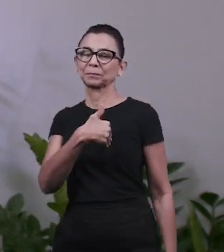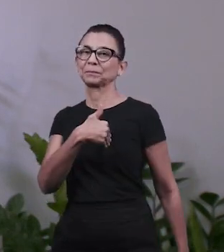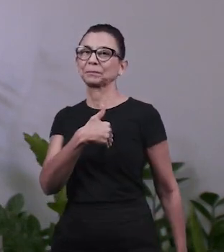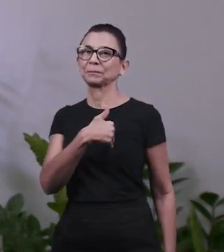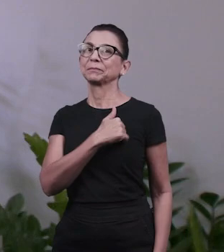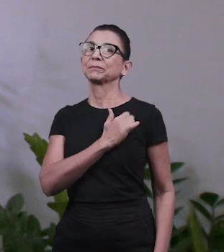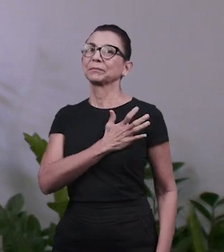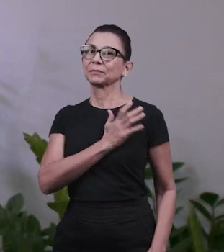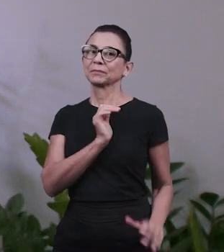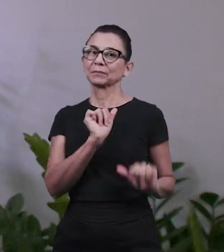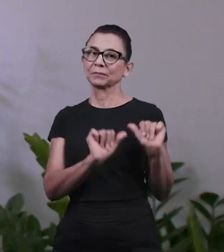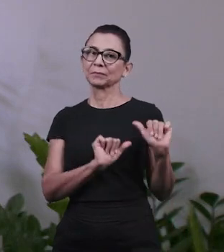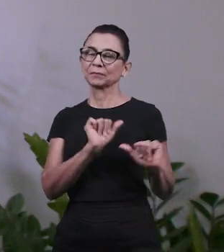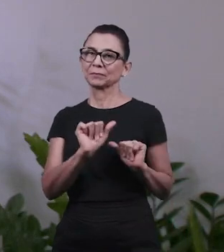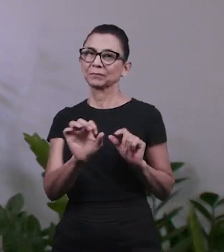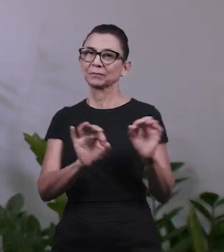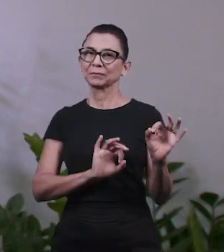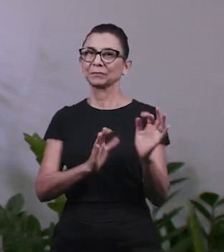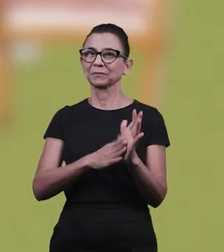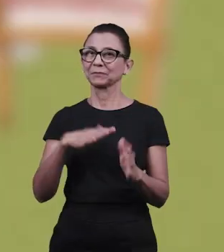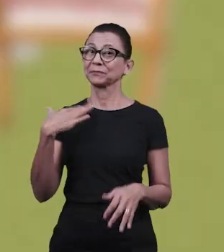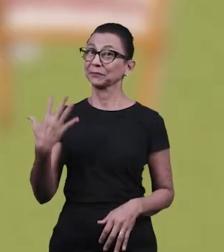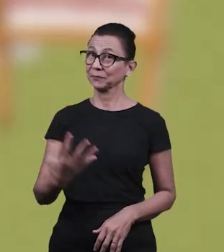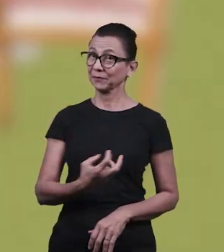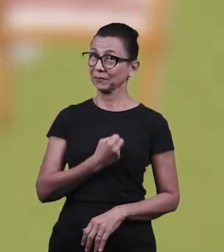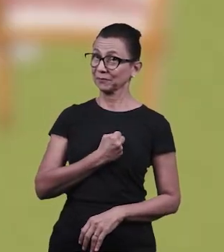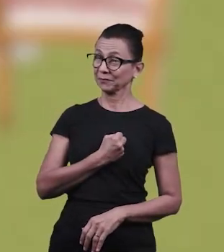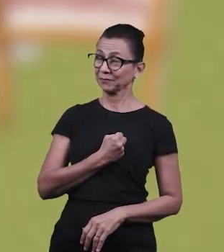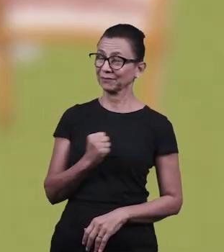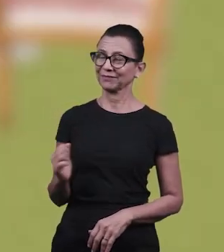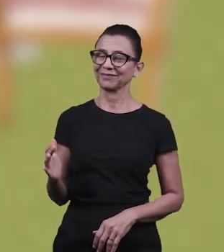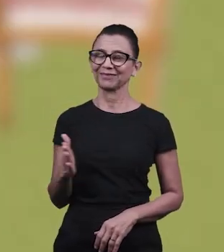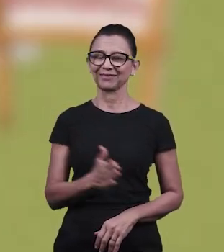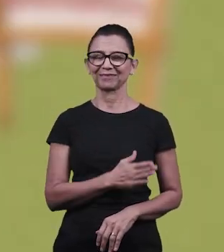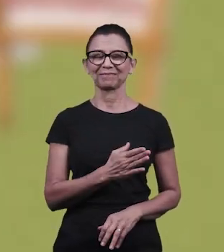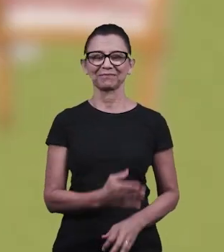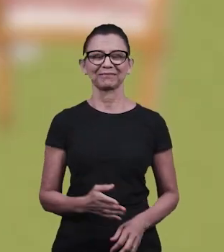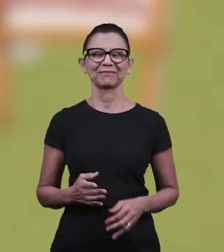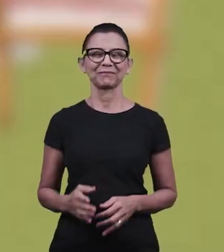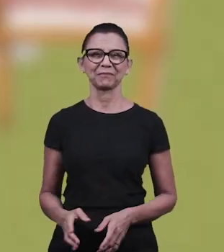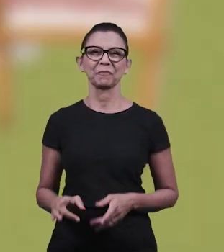входить в свою жизнь, чтобы не изменить проекта спасения.